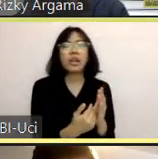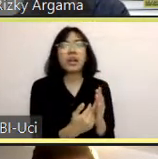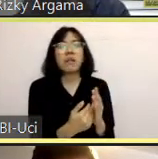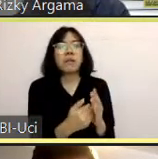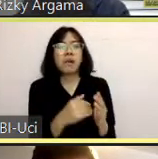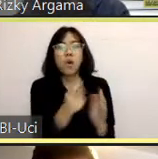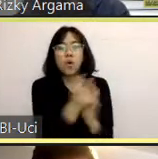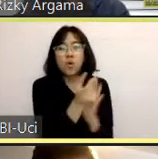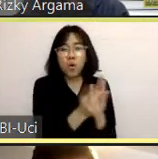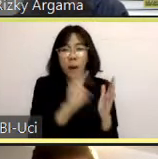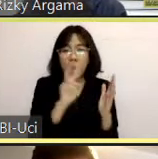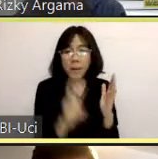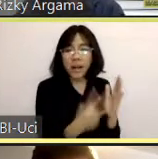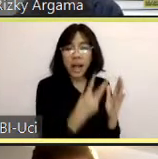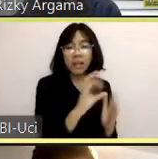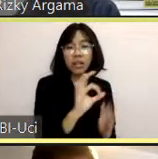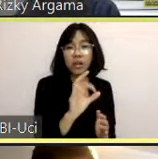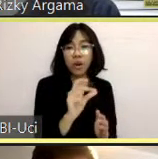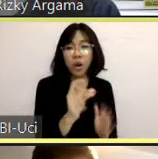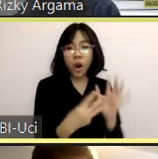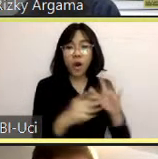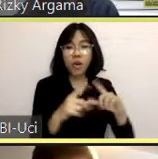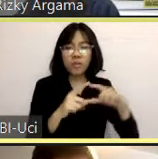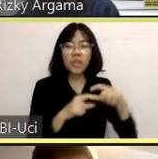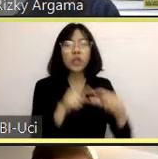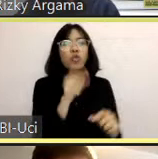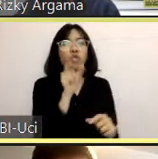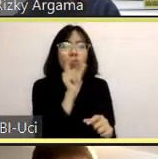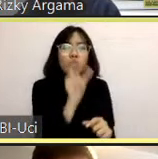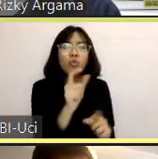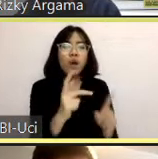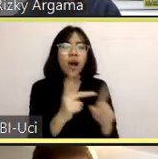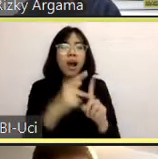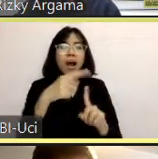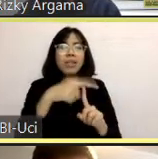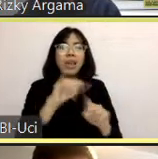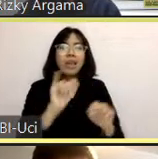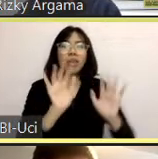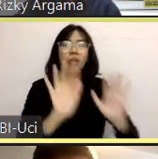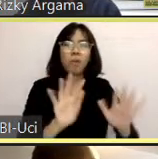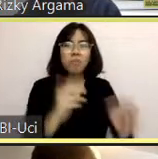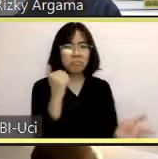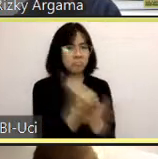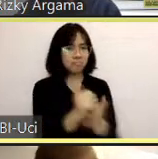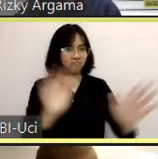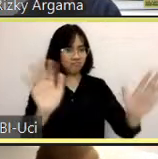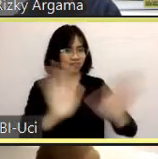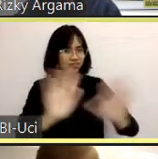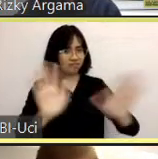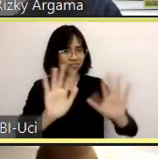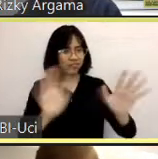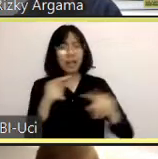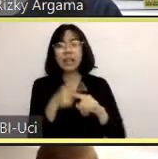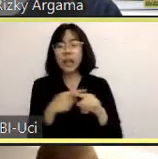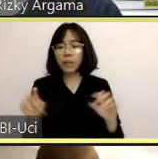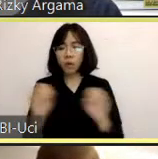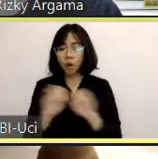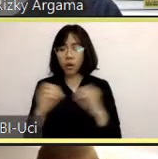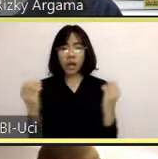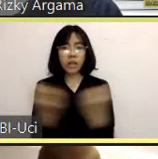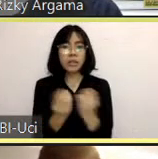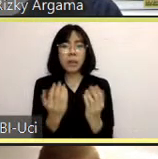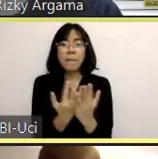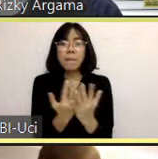ini bukan Perpu HTI. Perpu ini adalah Perpu tentang organisasi kemasyarakatan yang bisa